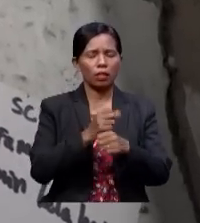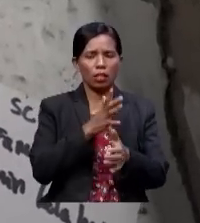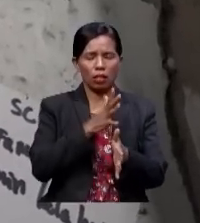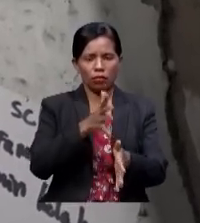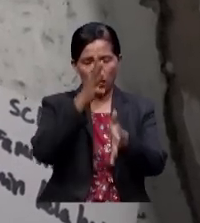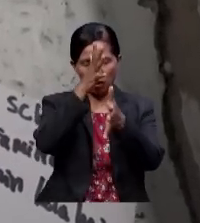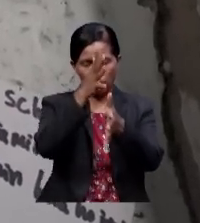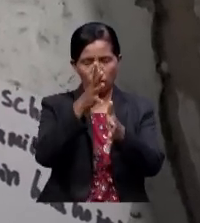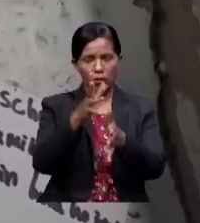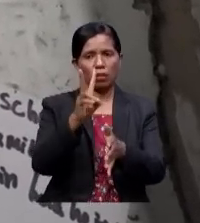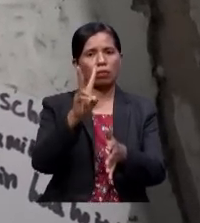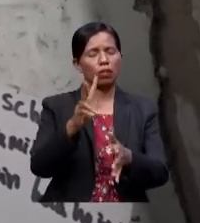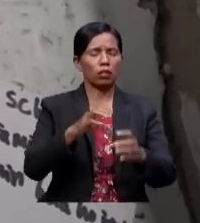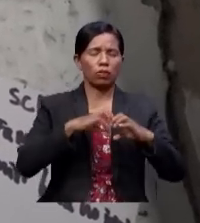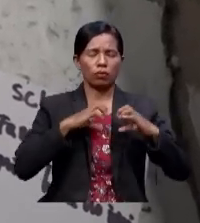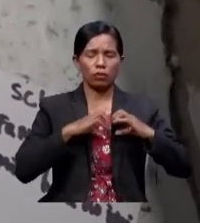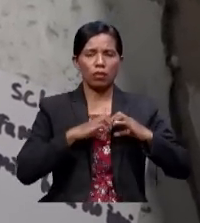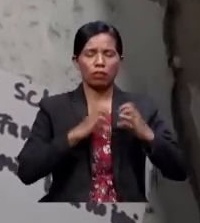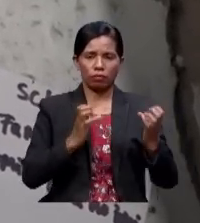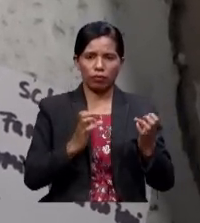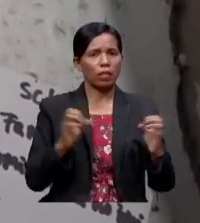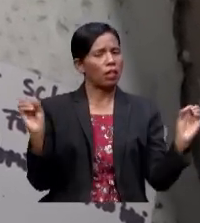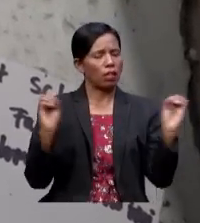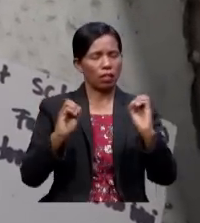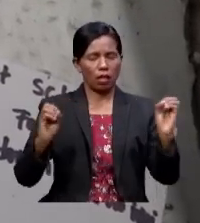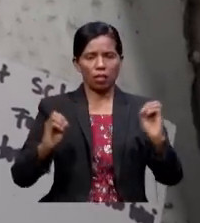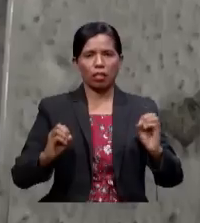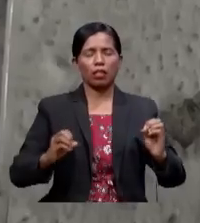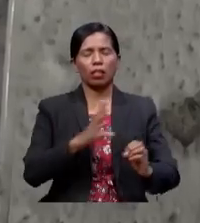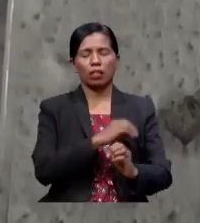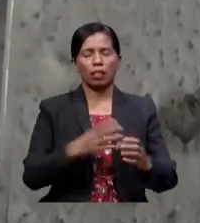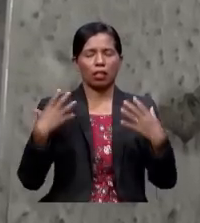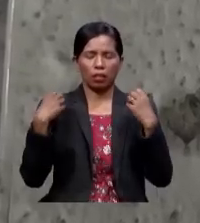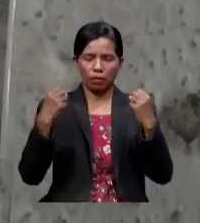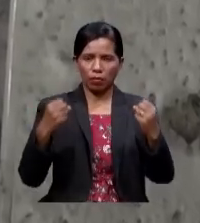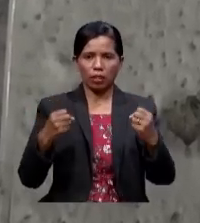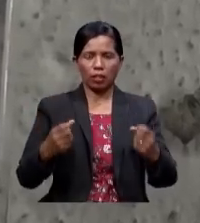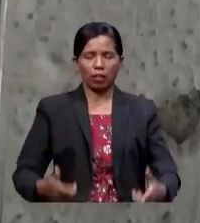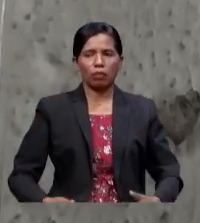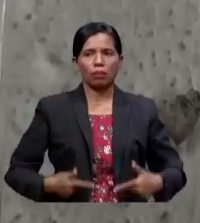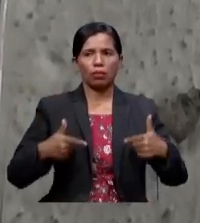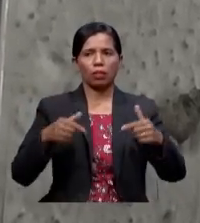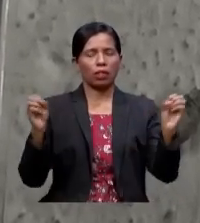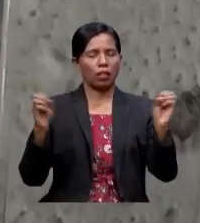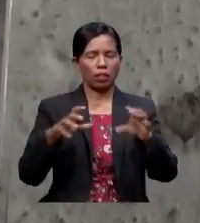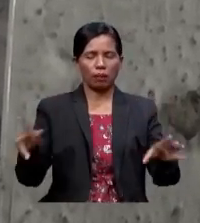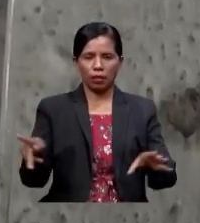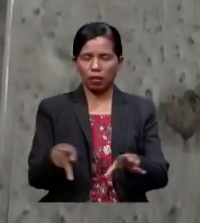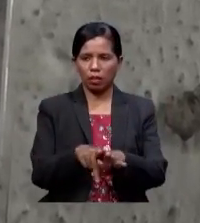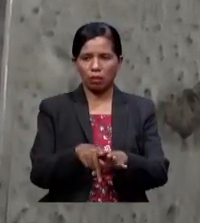nai fuan rahung. Laya kebit atu taham Moris ne sem presensa kmok husi uang nai rua